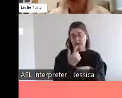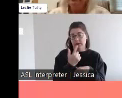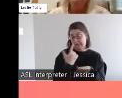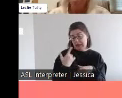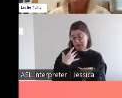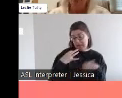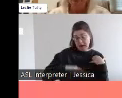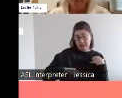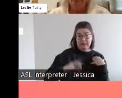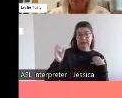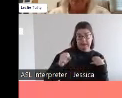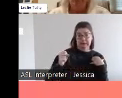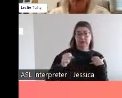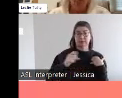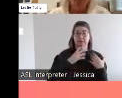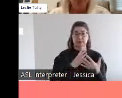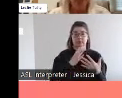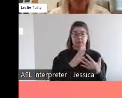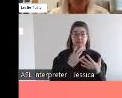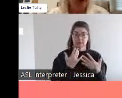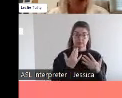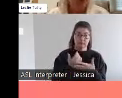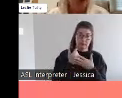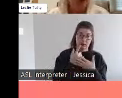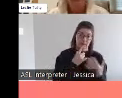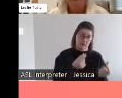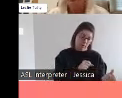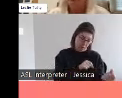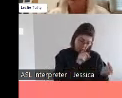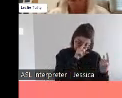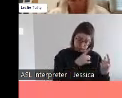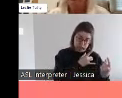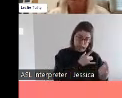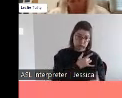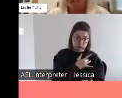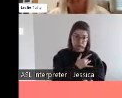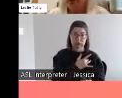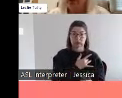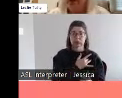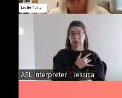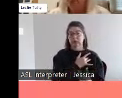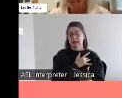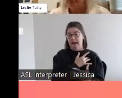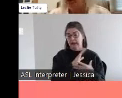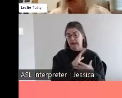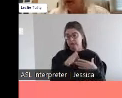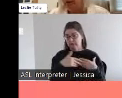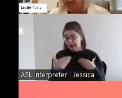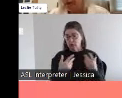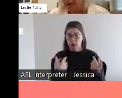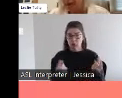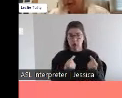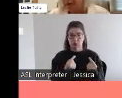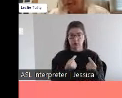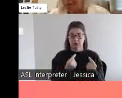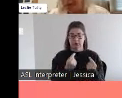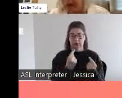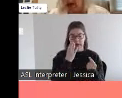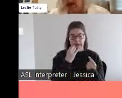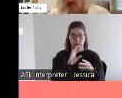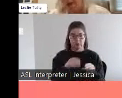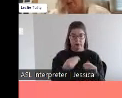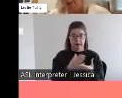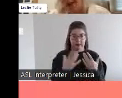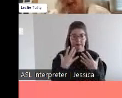ces chiffres, mais la plupart des personnes qui ont reçu ce counseling a trouvé cela utile pour la compassion,